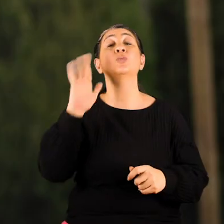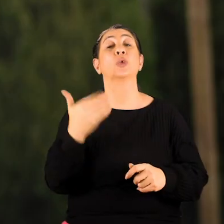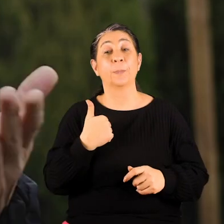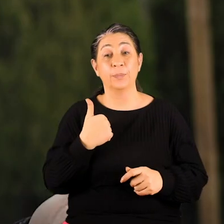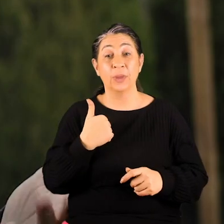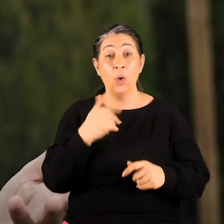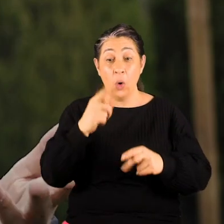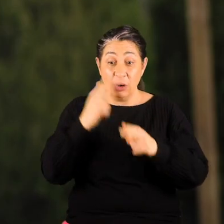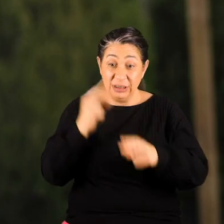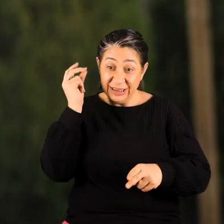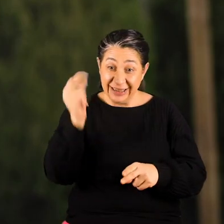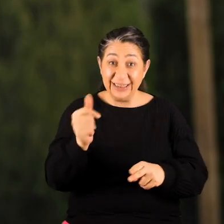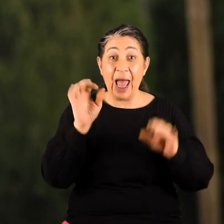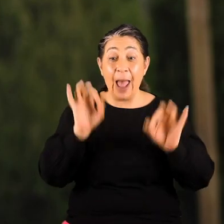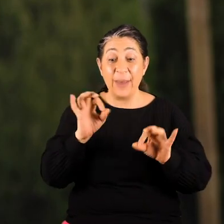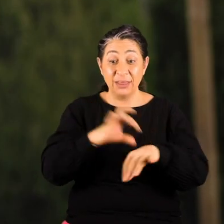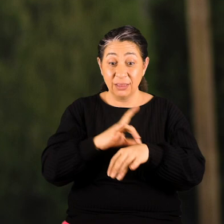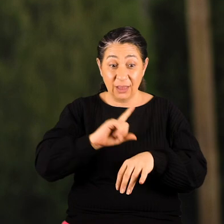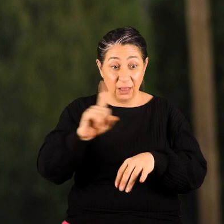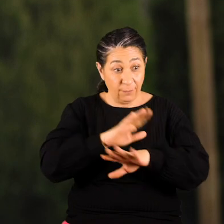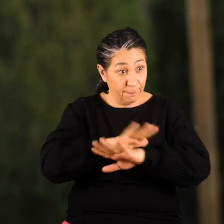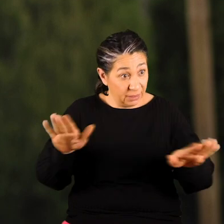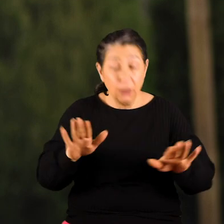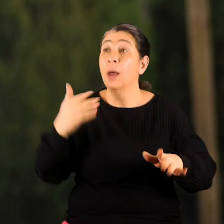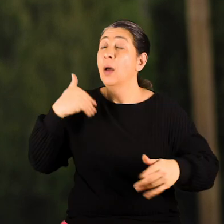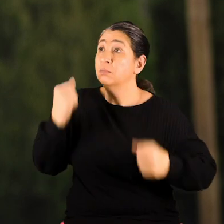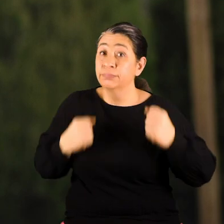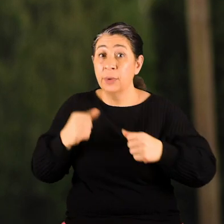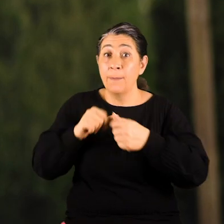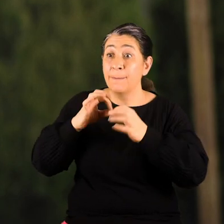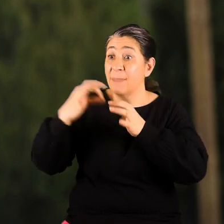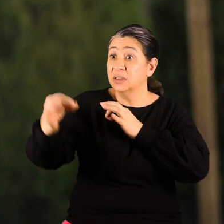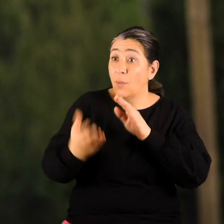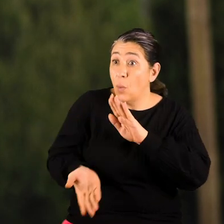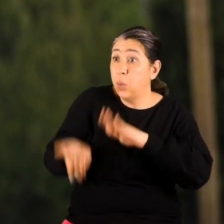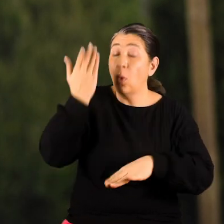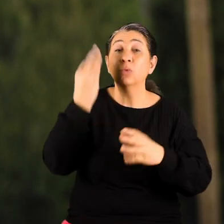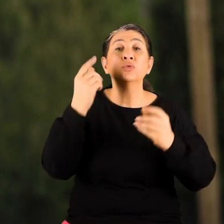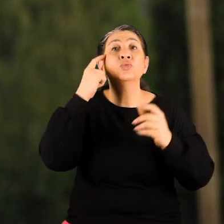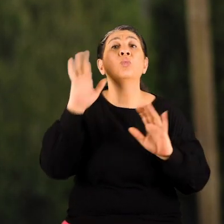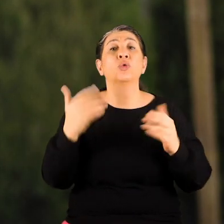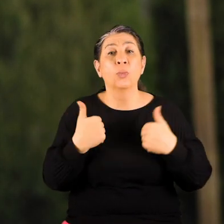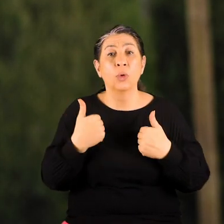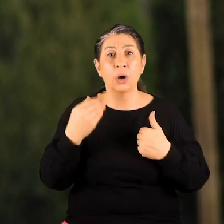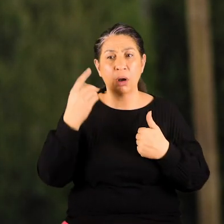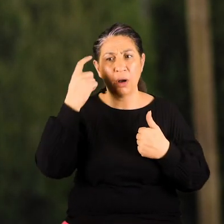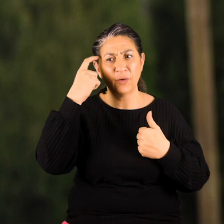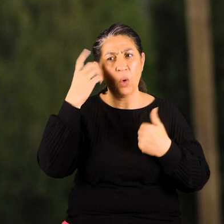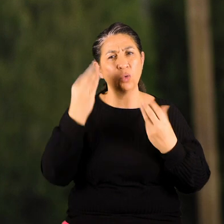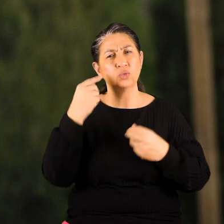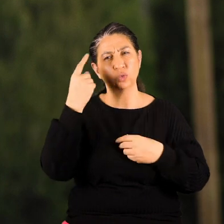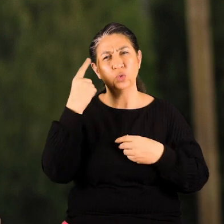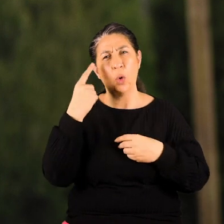yakalayabileceğimi veya mesafemi hemen arttırabileceğimi hiç düşünmüyordum. Çok kafada bir şey olduğunu düşünüyorum aynı zamanda. Yani benim için o kadar önemliydi